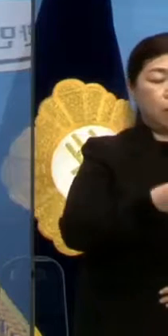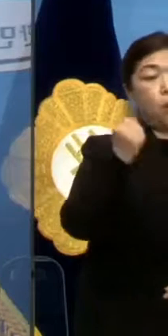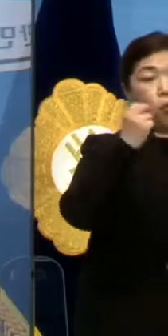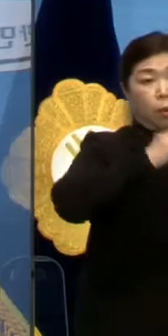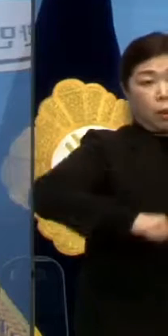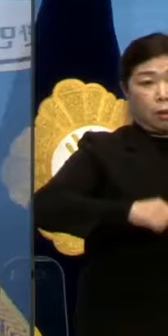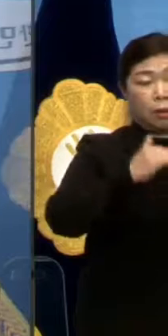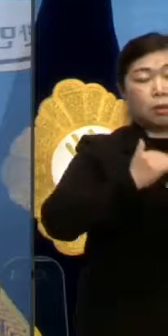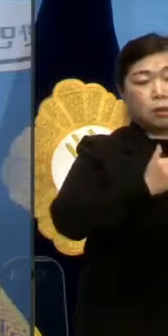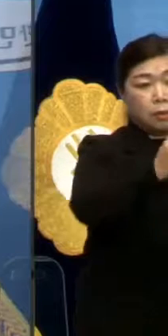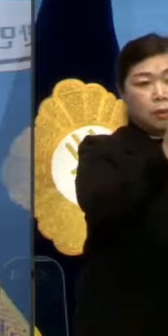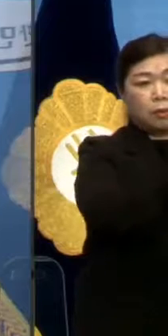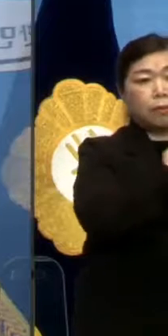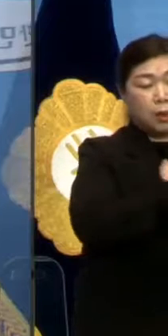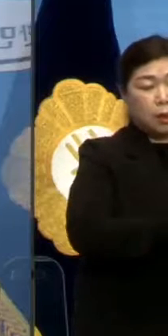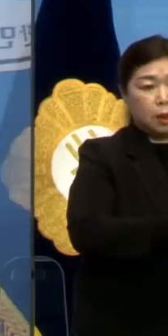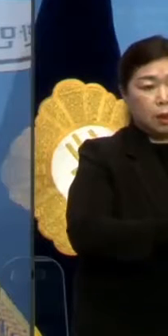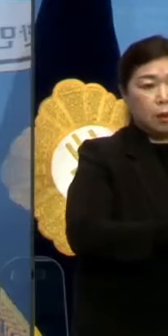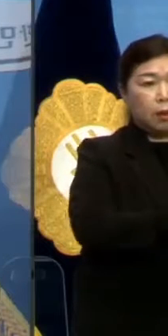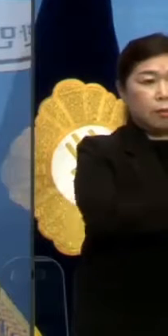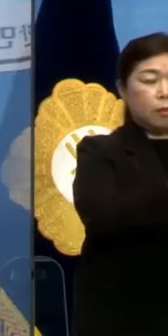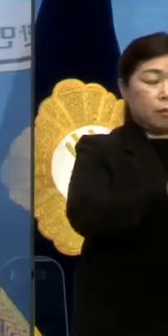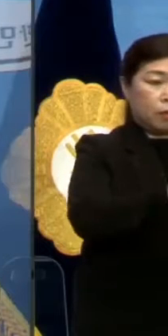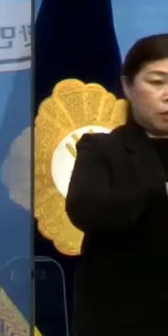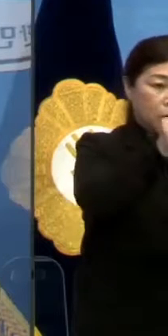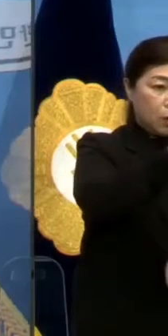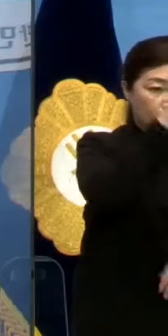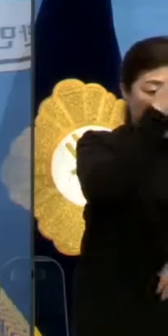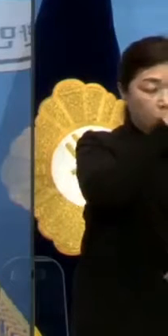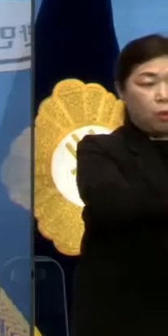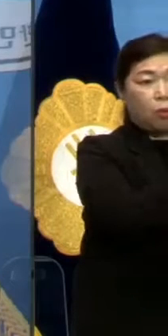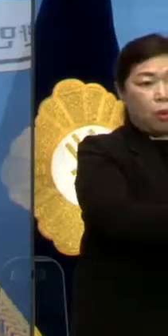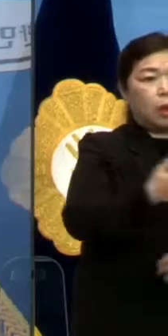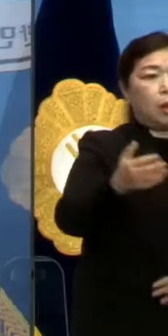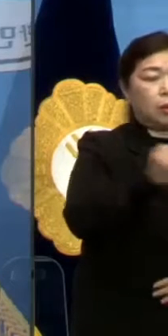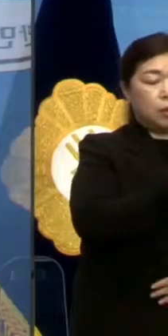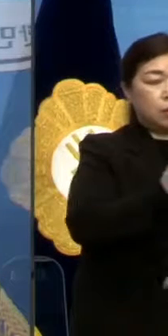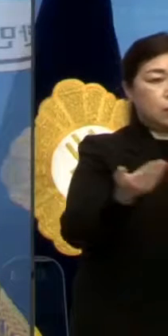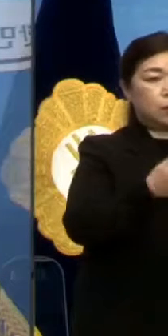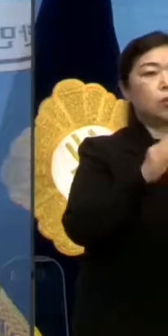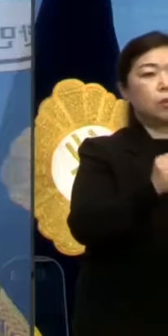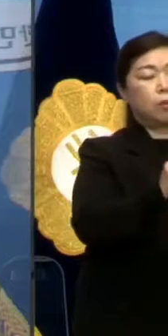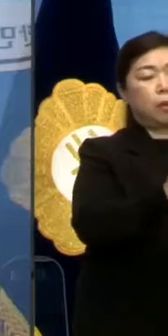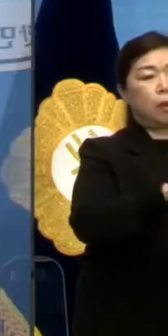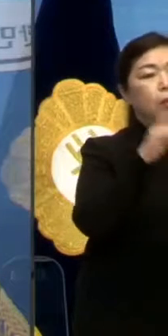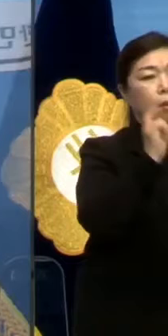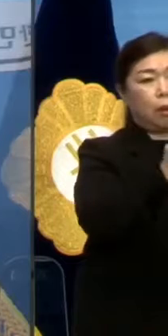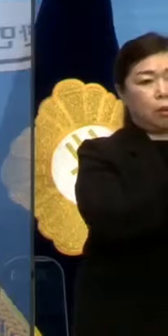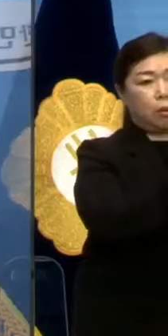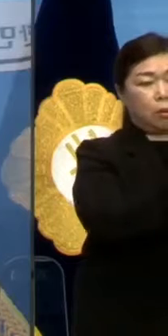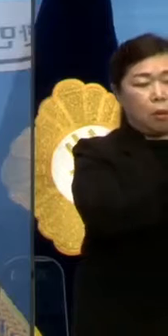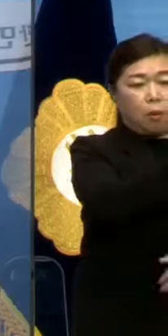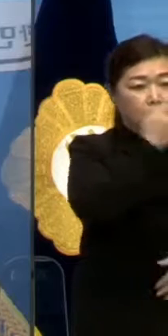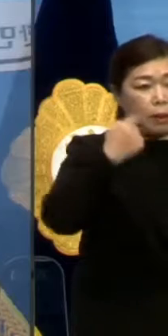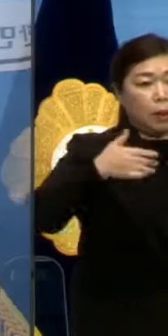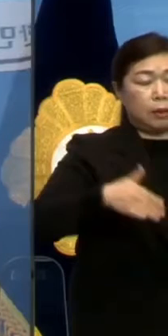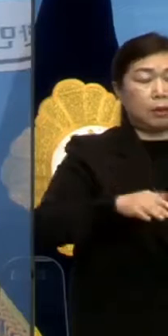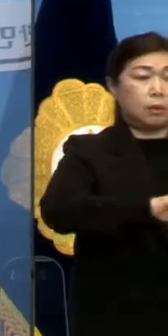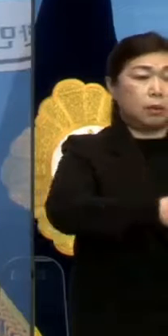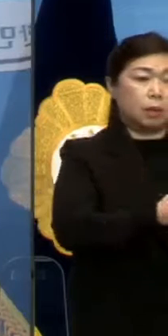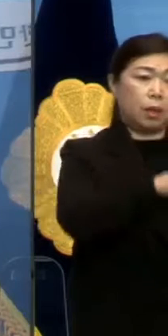위반되게 진행했고 재량권을 일탈하여 직무집행 정지 처분을 하고 소명도 되지 않은 징계